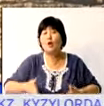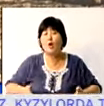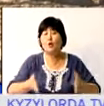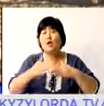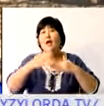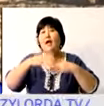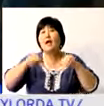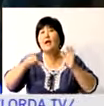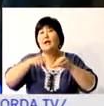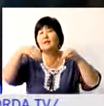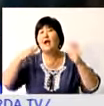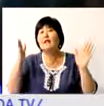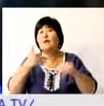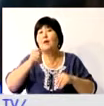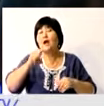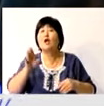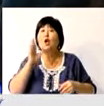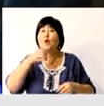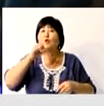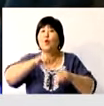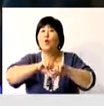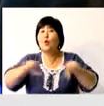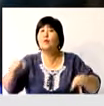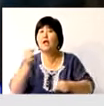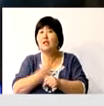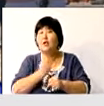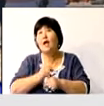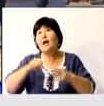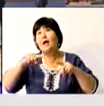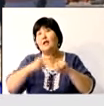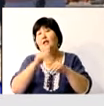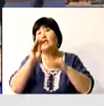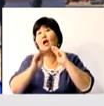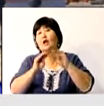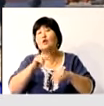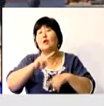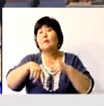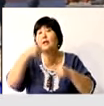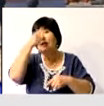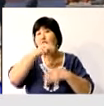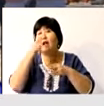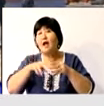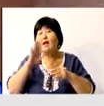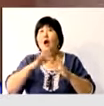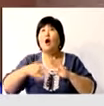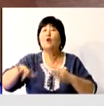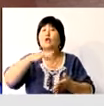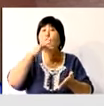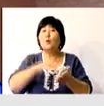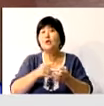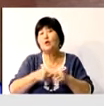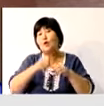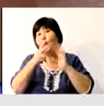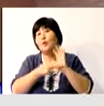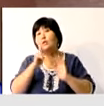электр энергиясы, табиғи газ және ауыз су құбыры тартылуда. Инженерлік инфрақұрылым жұмыстары келесі жылы аяқталмақ. Аудан орталығында сондай-ақ